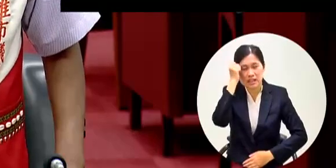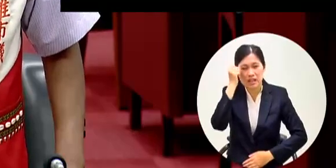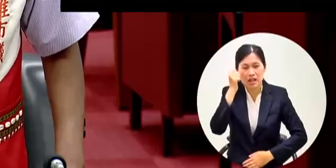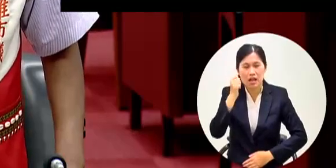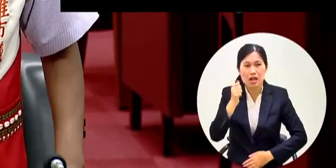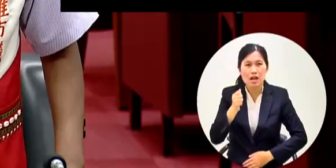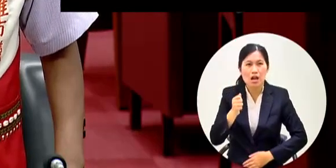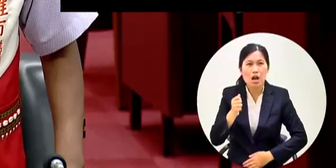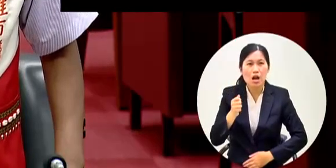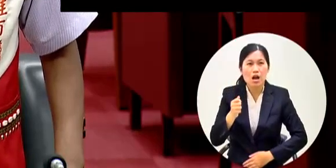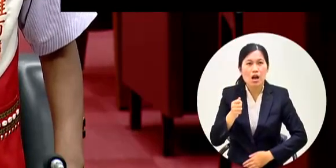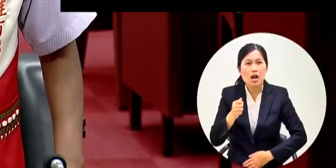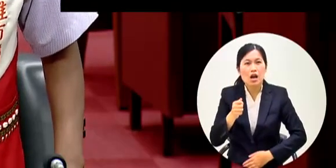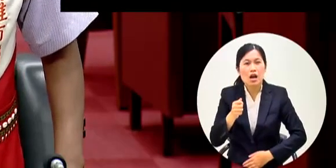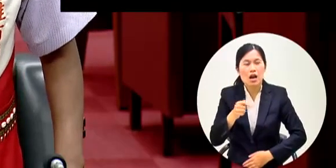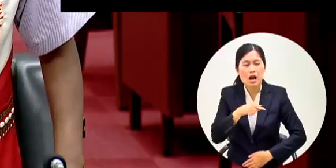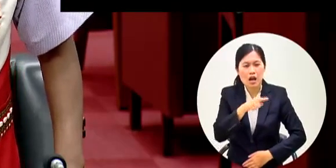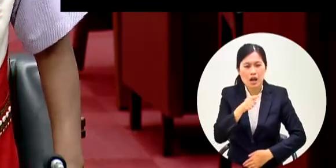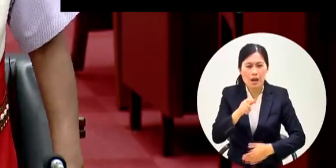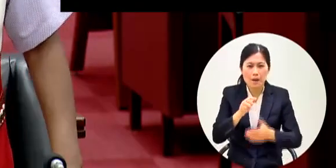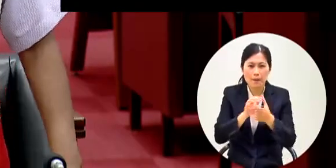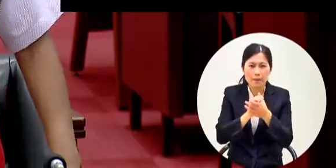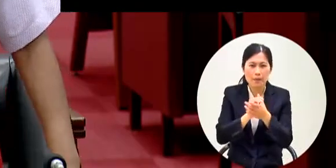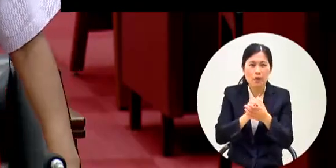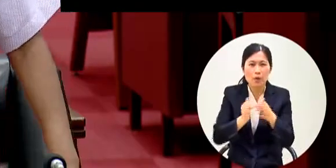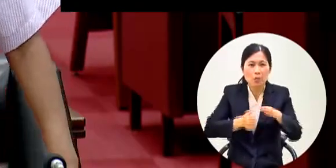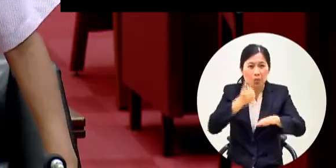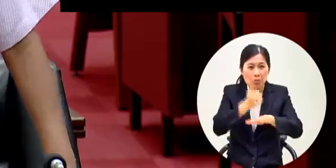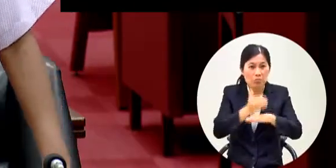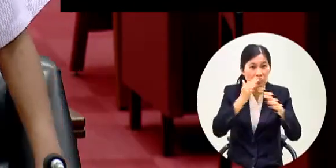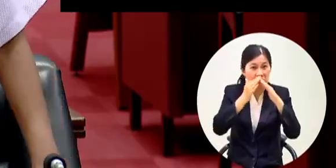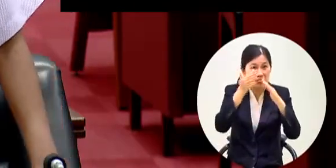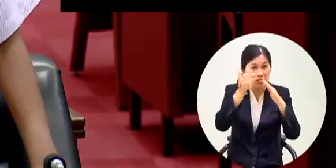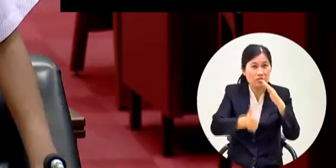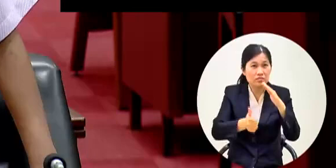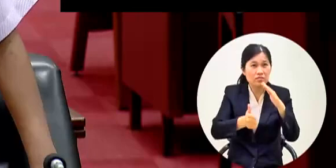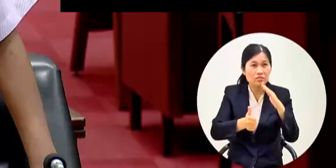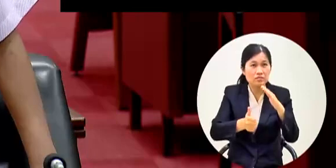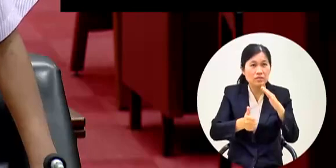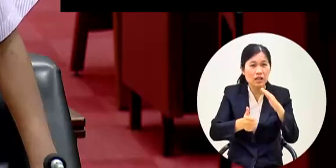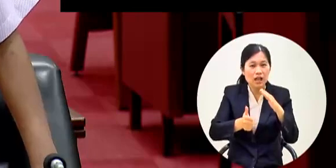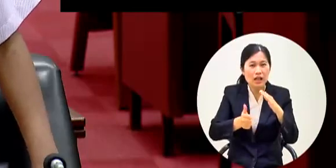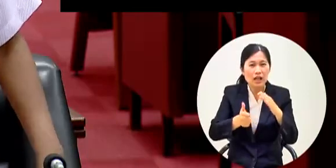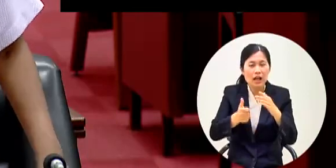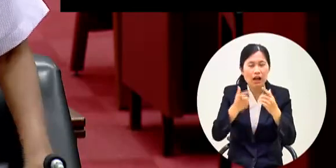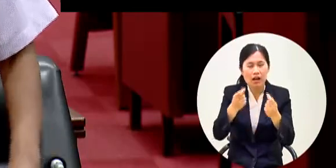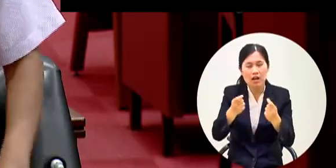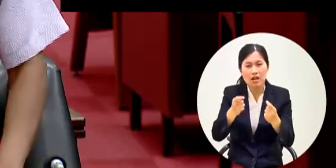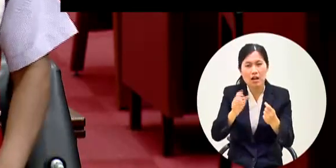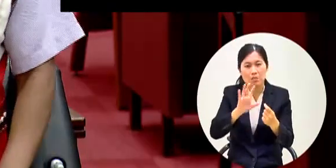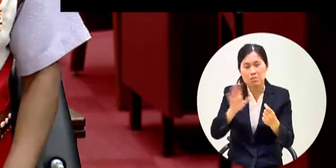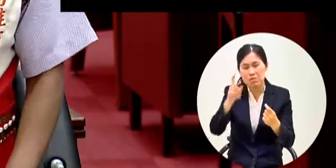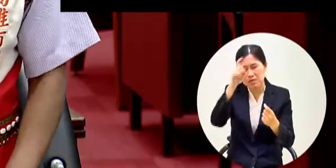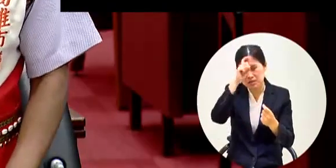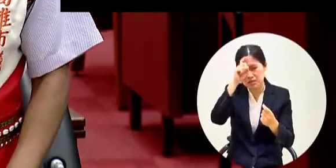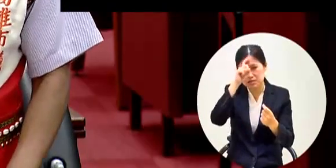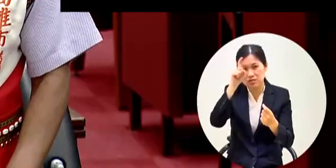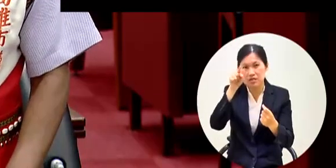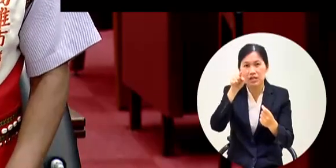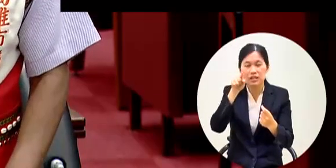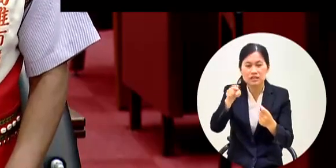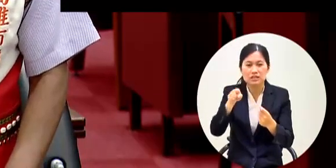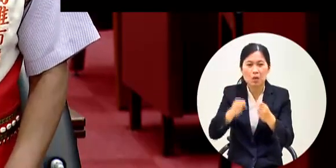民进党的朋友既不喜欢你当我们的市长，也更不希